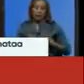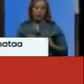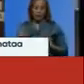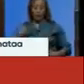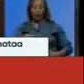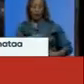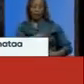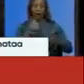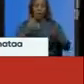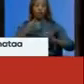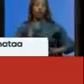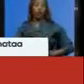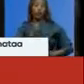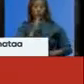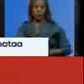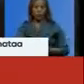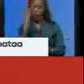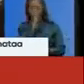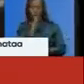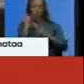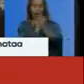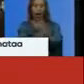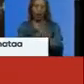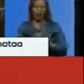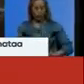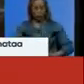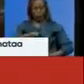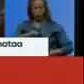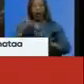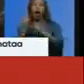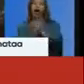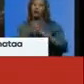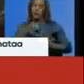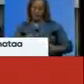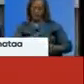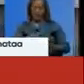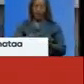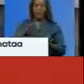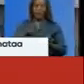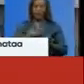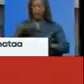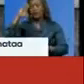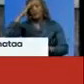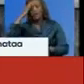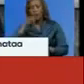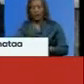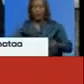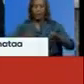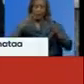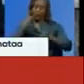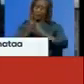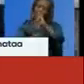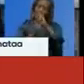እኛ እድለኞች ነን። ውብ አገር አኩሪ ታሪክ አለን። እኛ መነሻችንን እናውቃለን። በርካታ